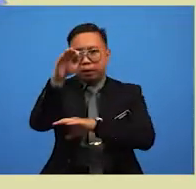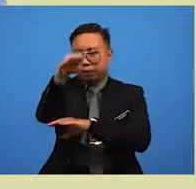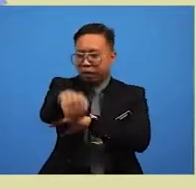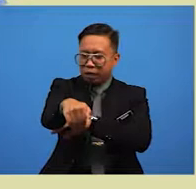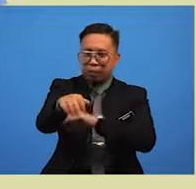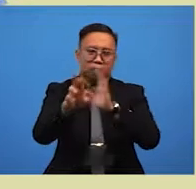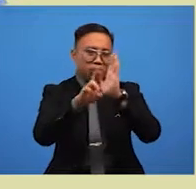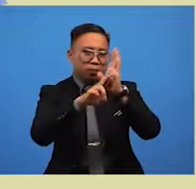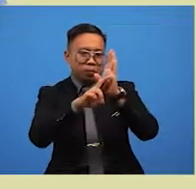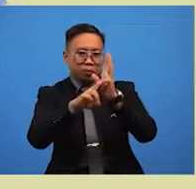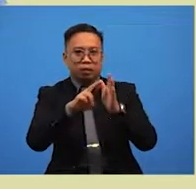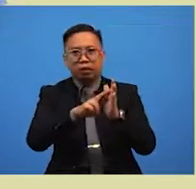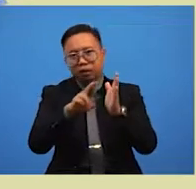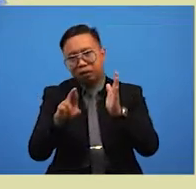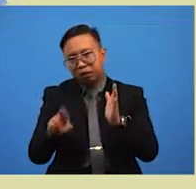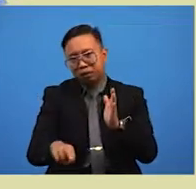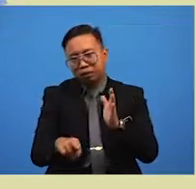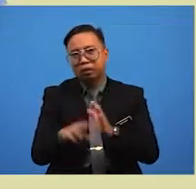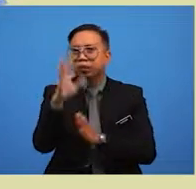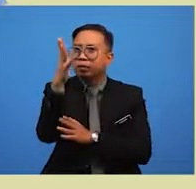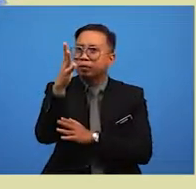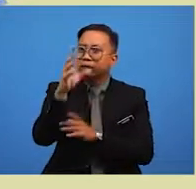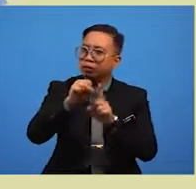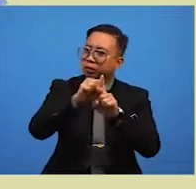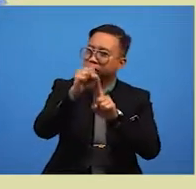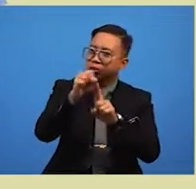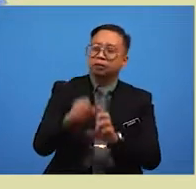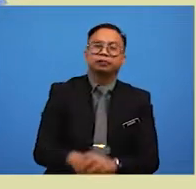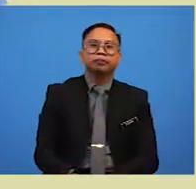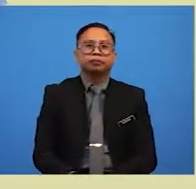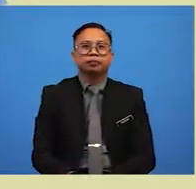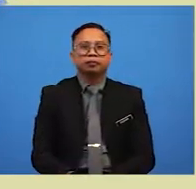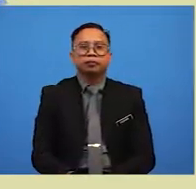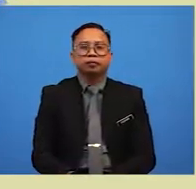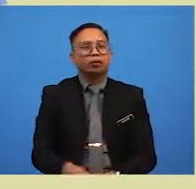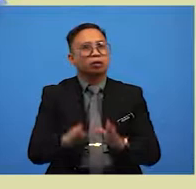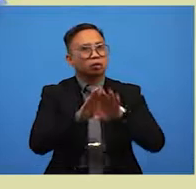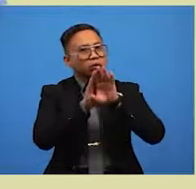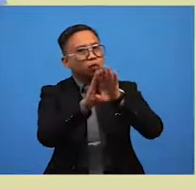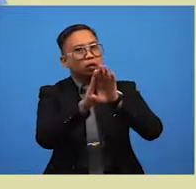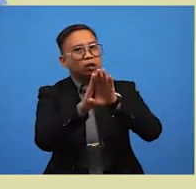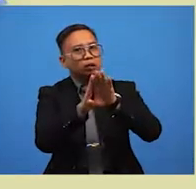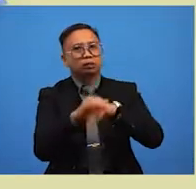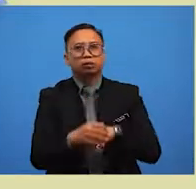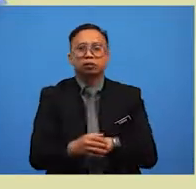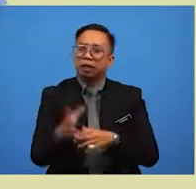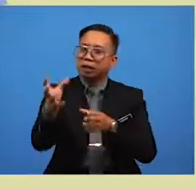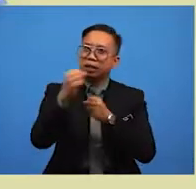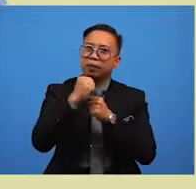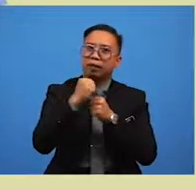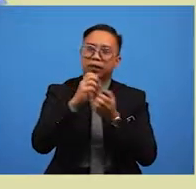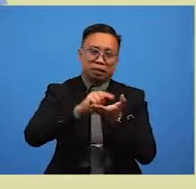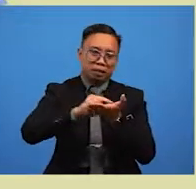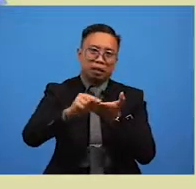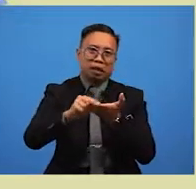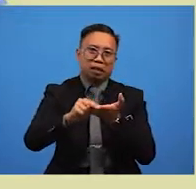rendah, kira-kira 15 darjah Celsius. Apabila suhu maksimum tolak suhu minimum, kita dapat nilai